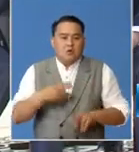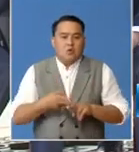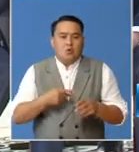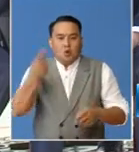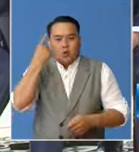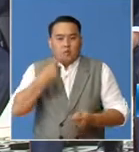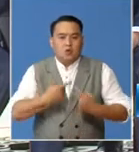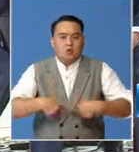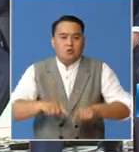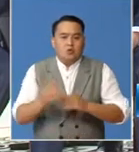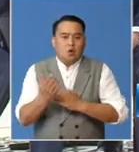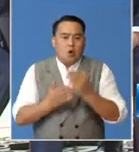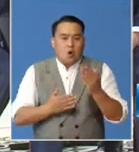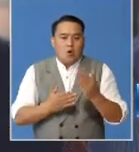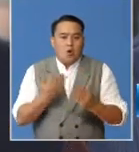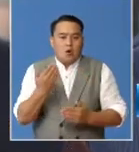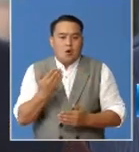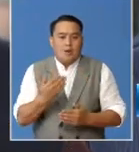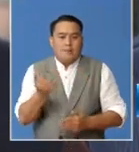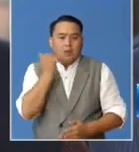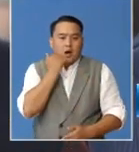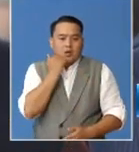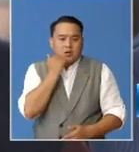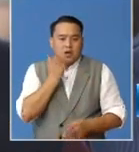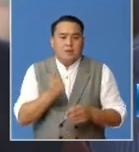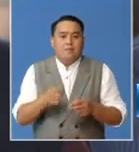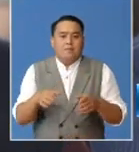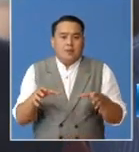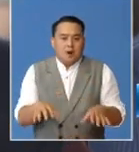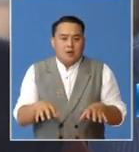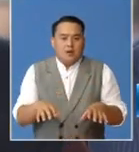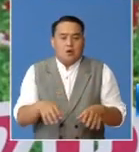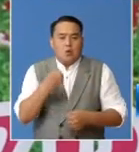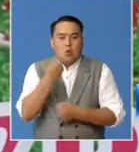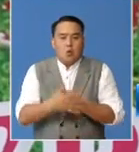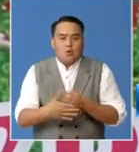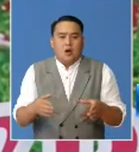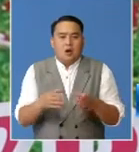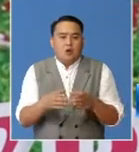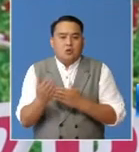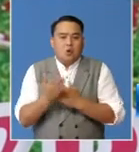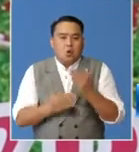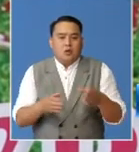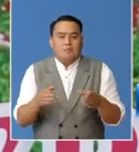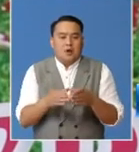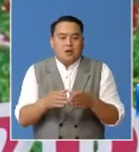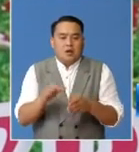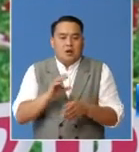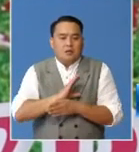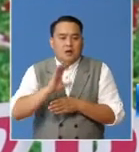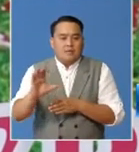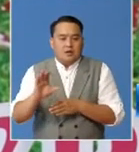қабілет арқасында жоғарыдағылар оны Мәскеуге коммунистік партияның орталық комитетіне қарасты жоғарғы партия мектебіне